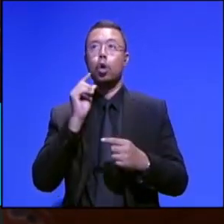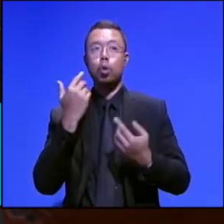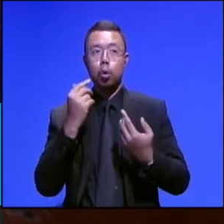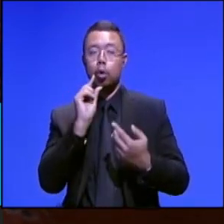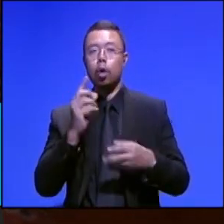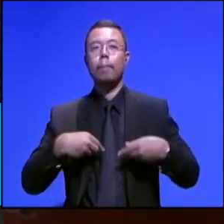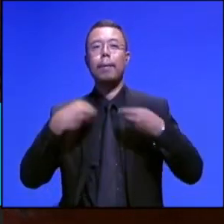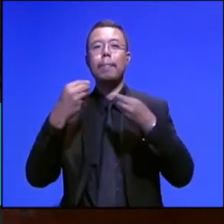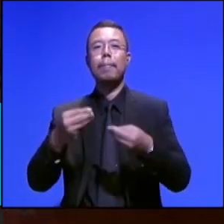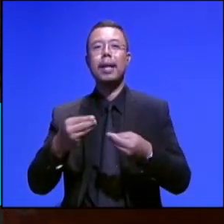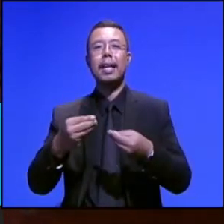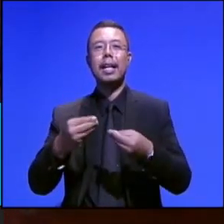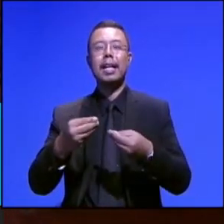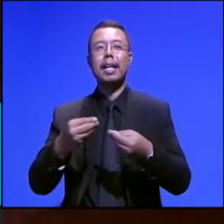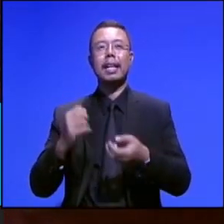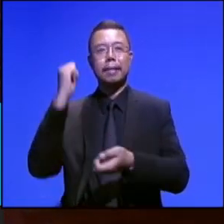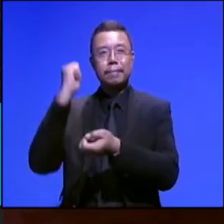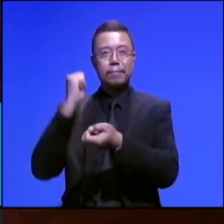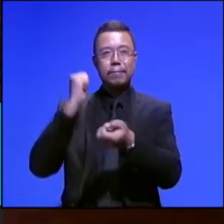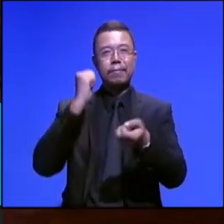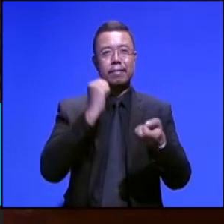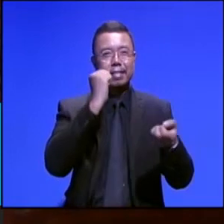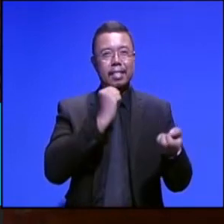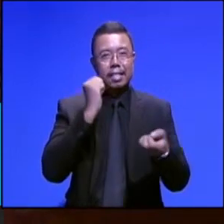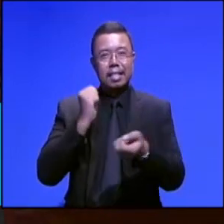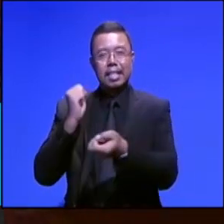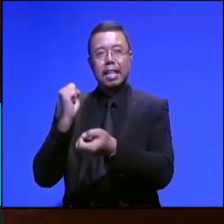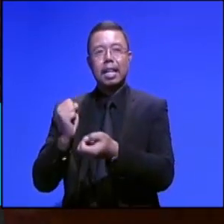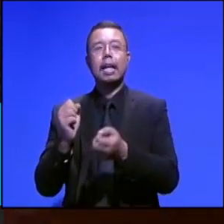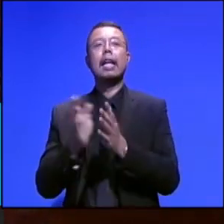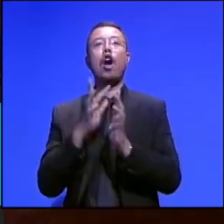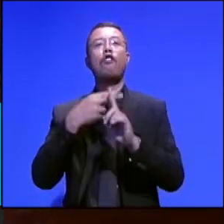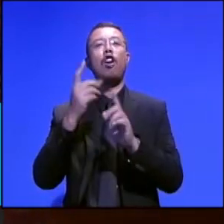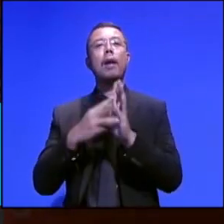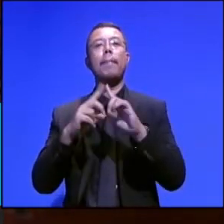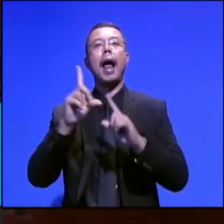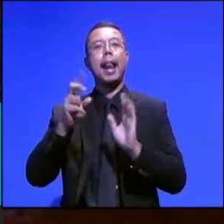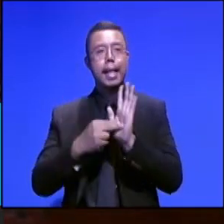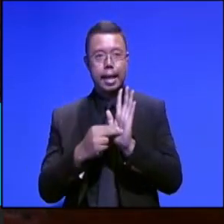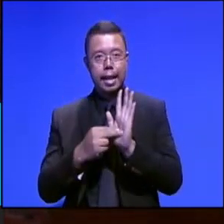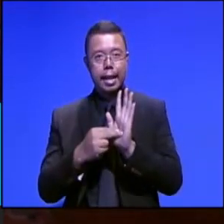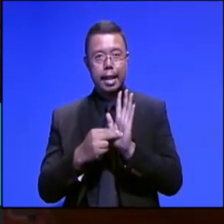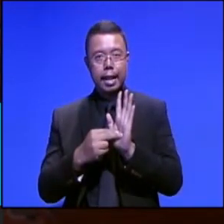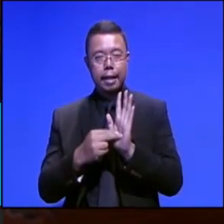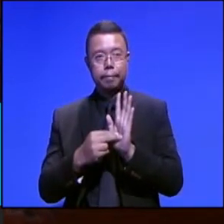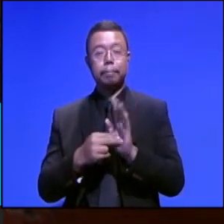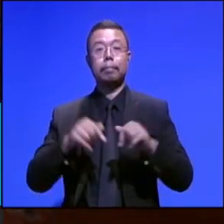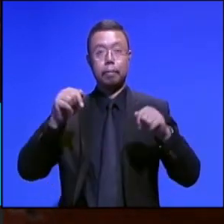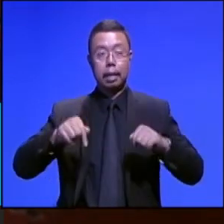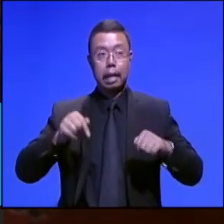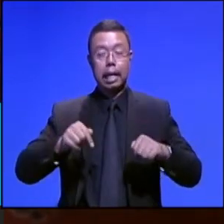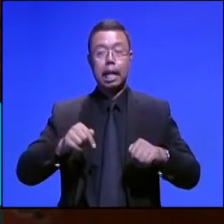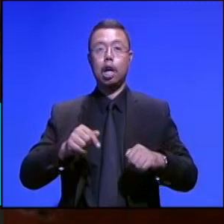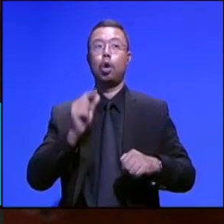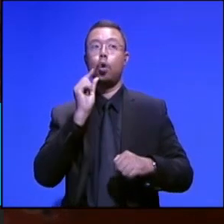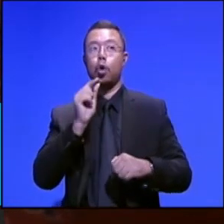pemberian disinfektan dengan formalin. Ya, ini